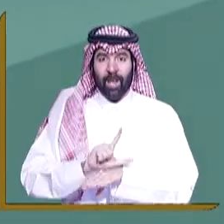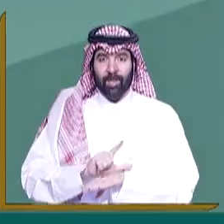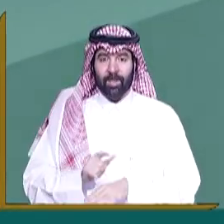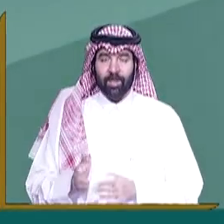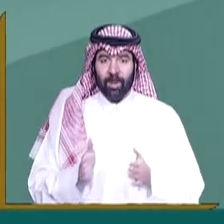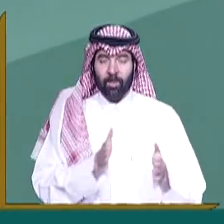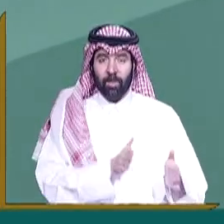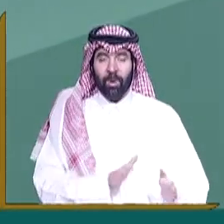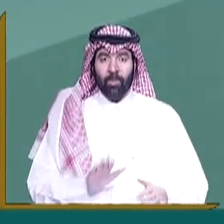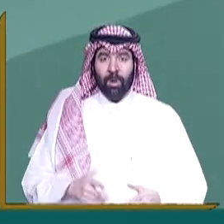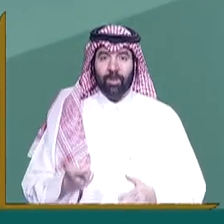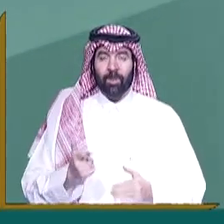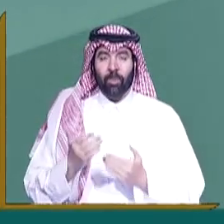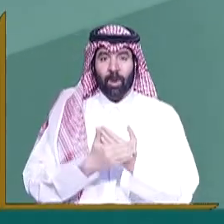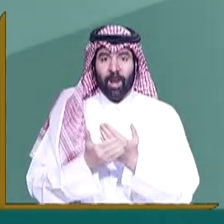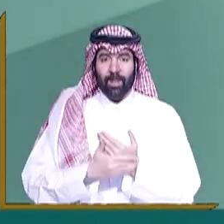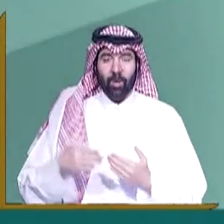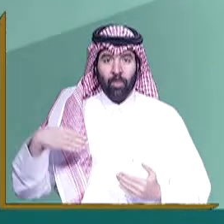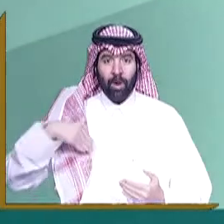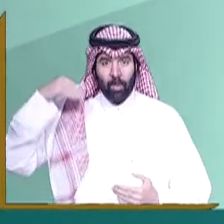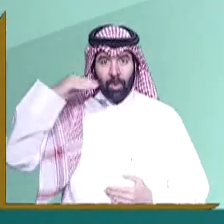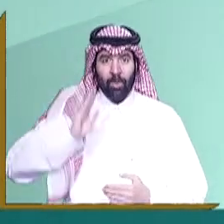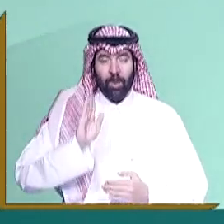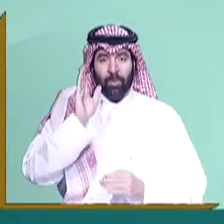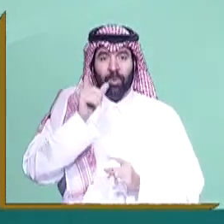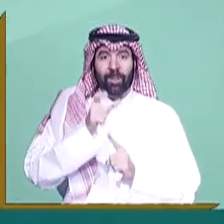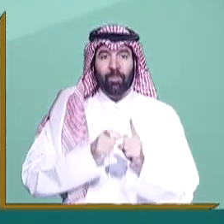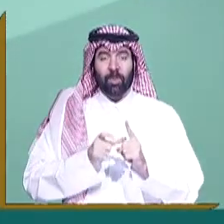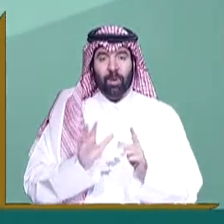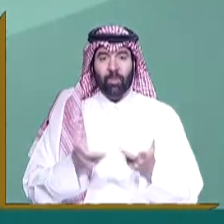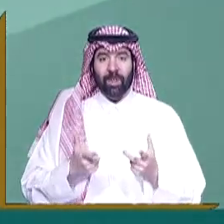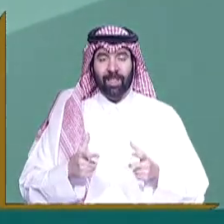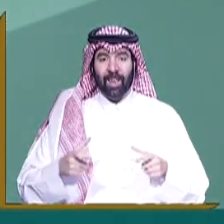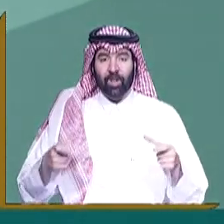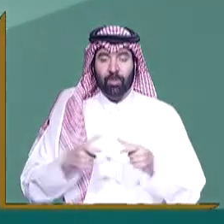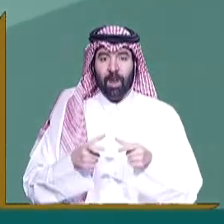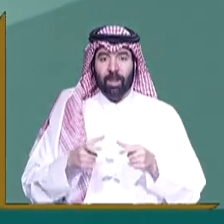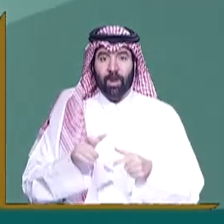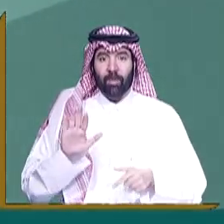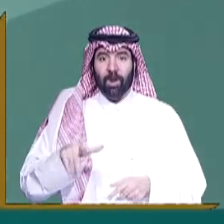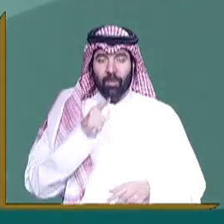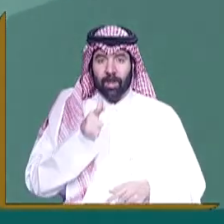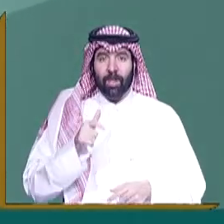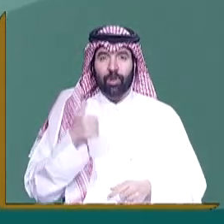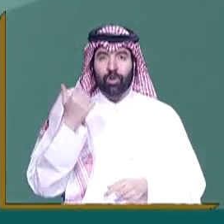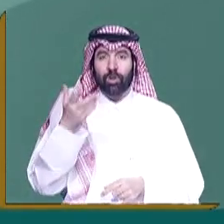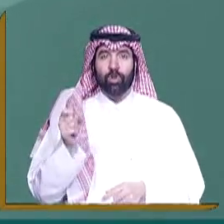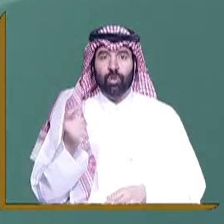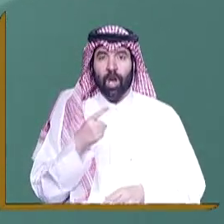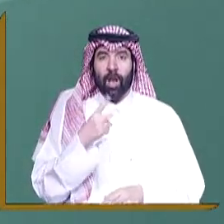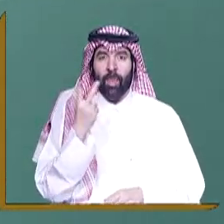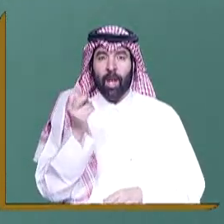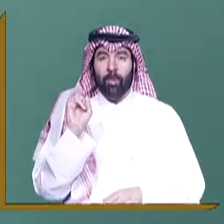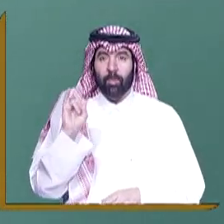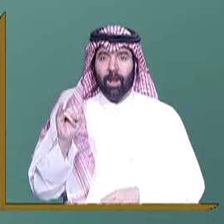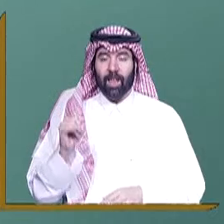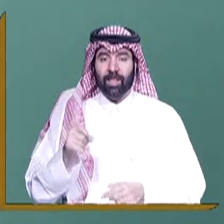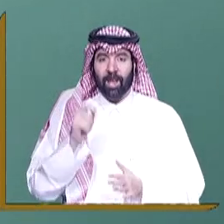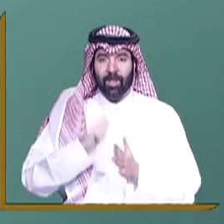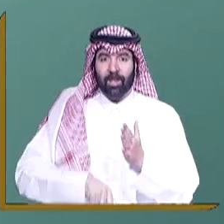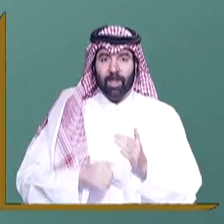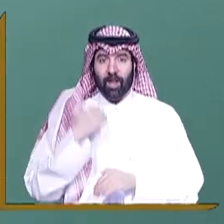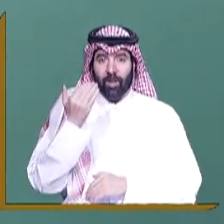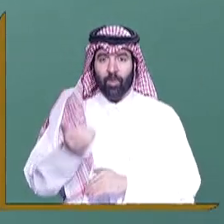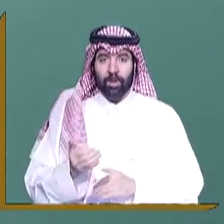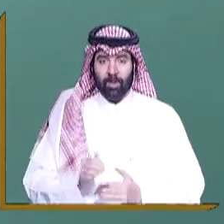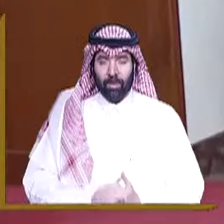برعاية سمو ولي العهد انطلاق مؤتمر مبادرة القدرات البشرية فبراير المقبل تحت شعار الاستعداد